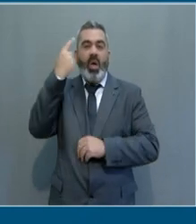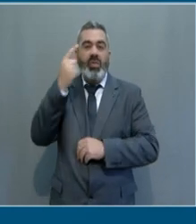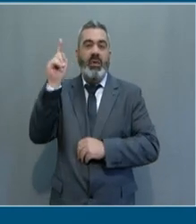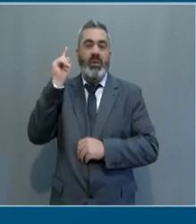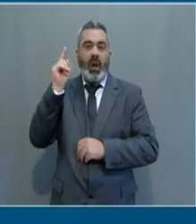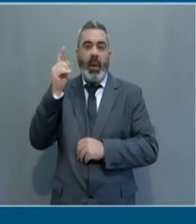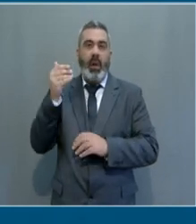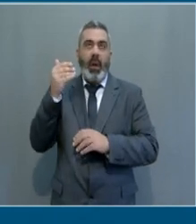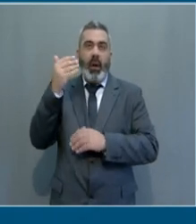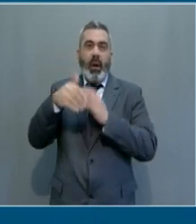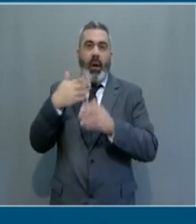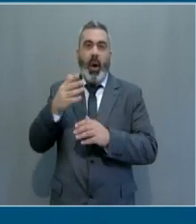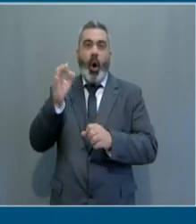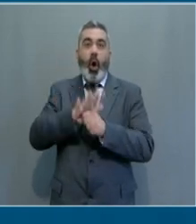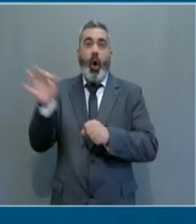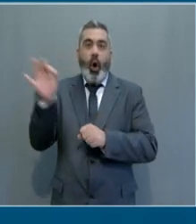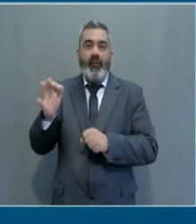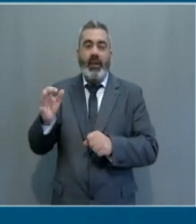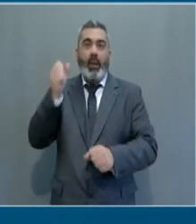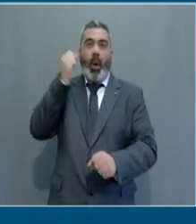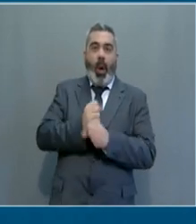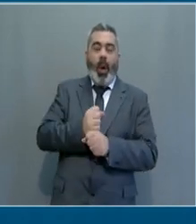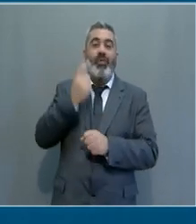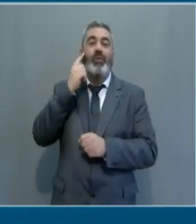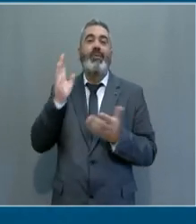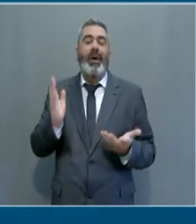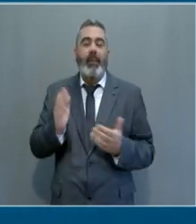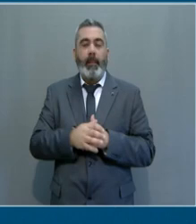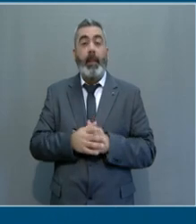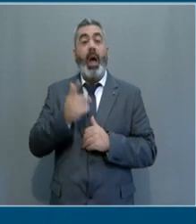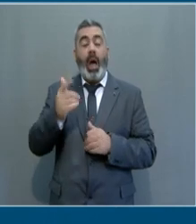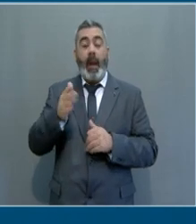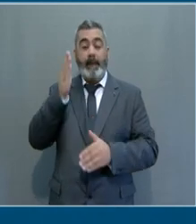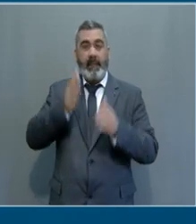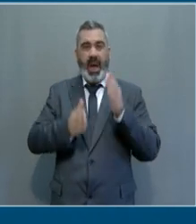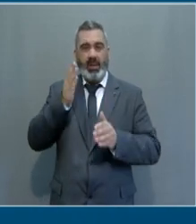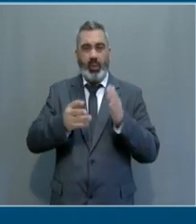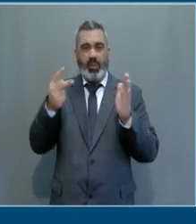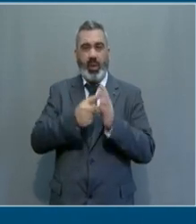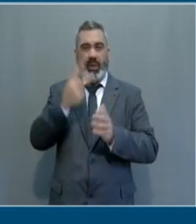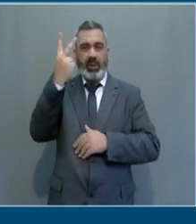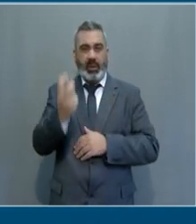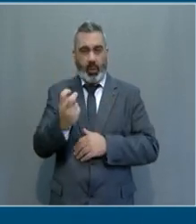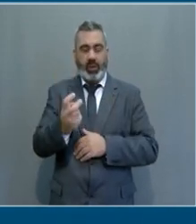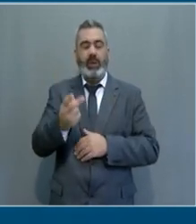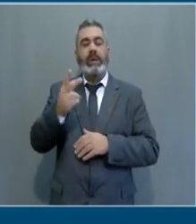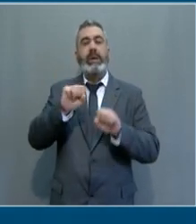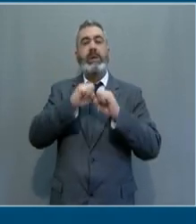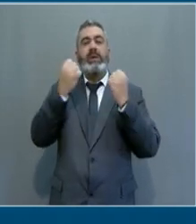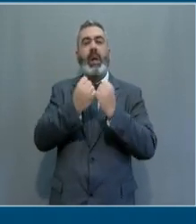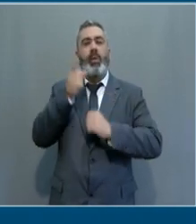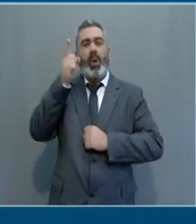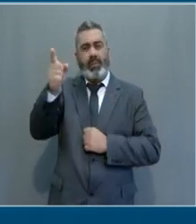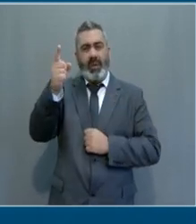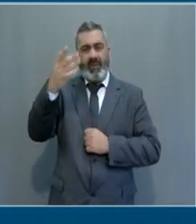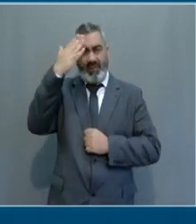στα σπίτια μας, λόγω του COVID, αλλά το Μάρτιο του 20 ανακοινώσαμε στο συνέδριο που είχε οργανωθεί στο